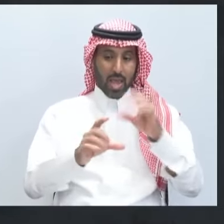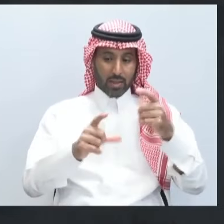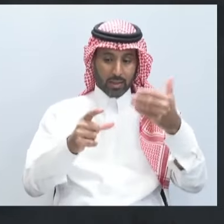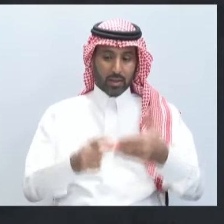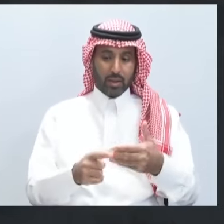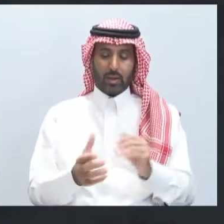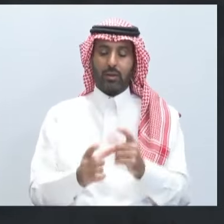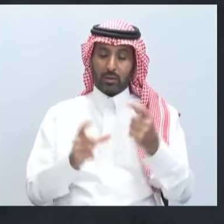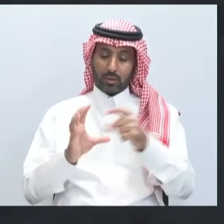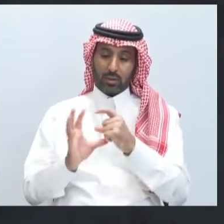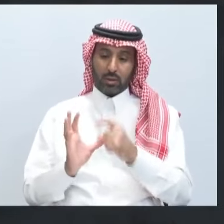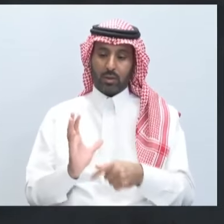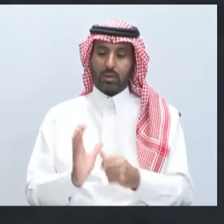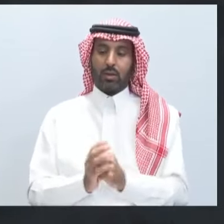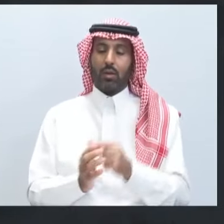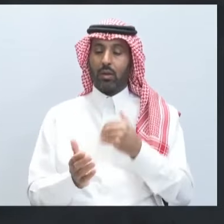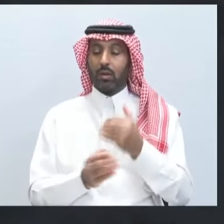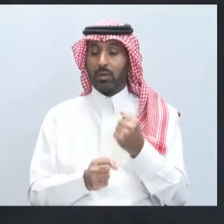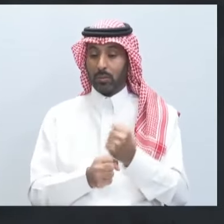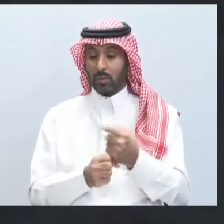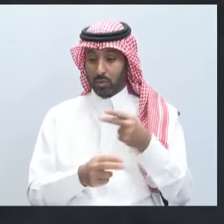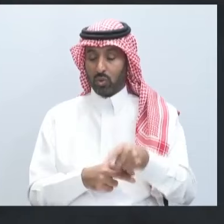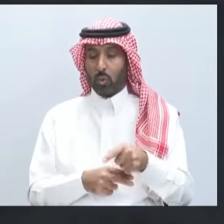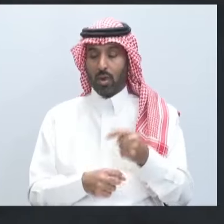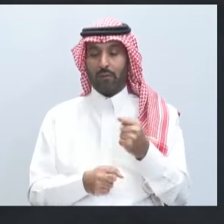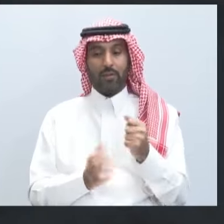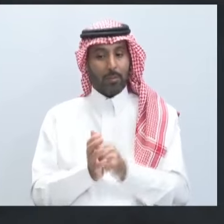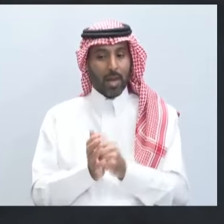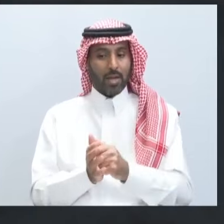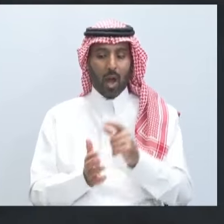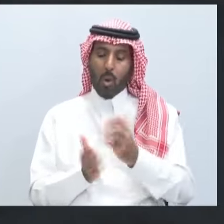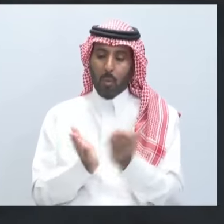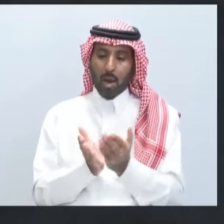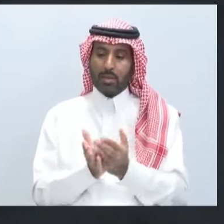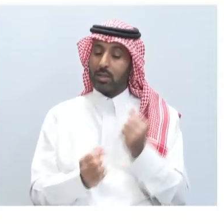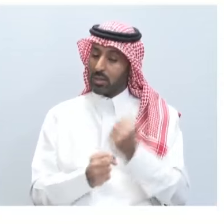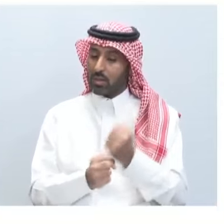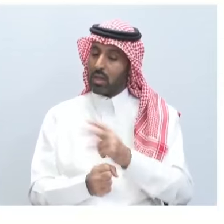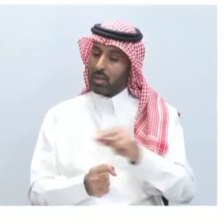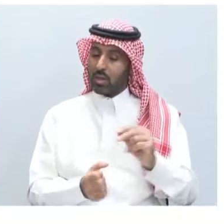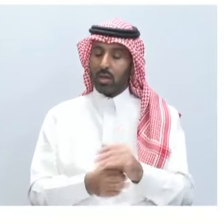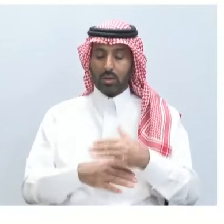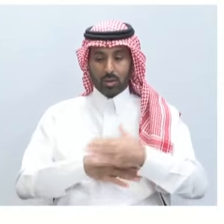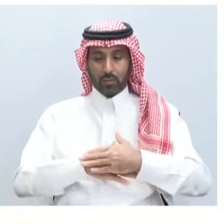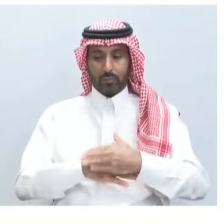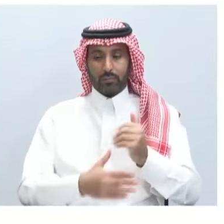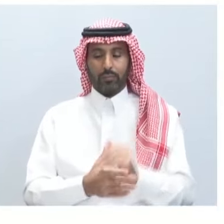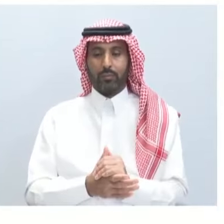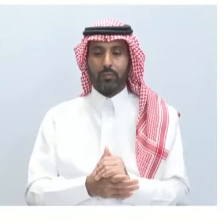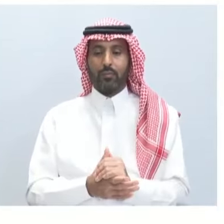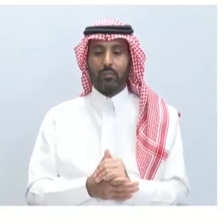ان تطبقها في حياتكم في بيتكم في مدرستكم في حيكم يحقق المعنى من هذه